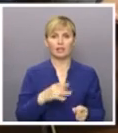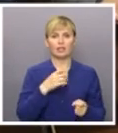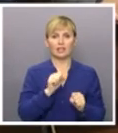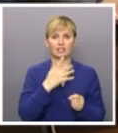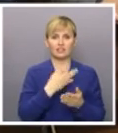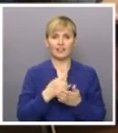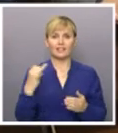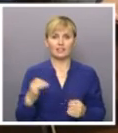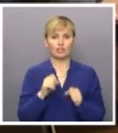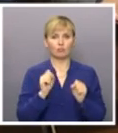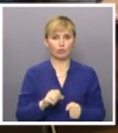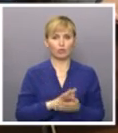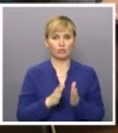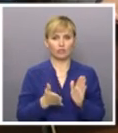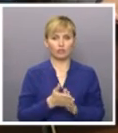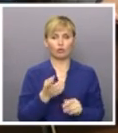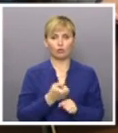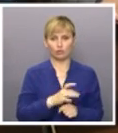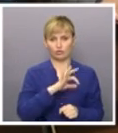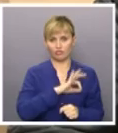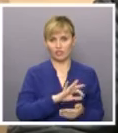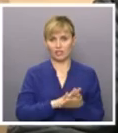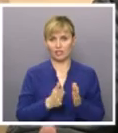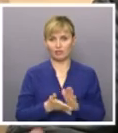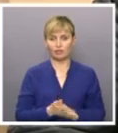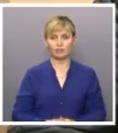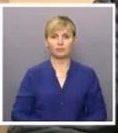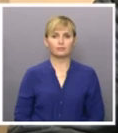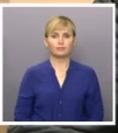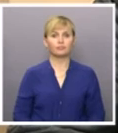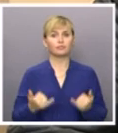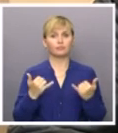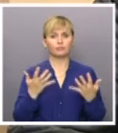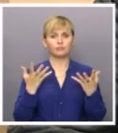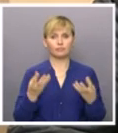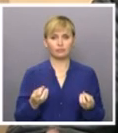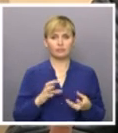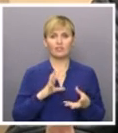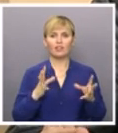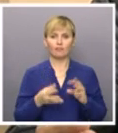интересы, могут заключать весьма выгодные для обеих сторон договоры. На сегодняшний день, в принципе,